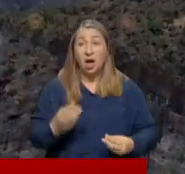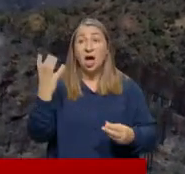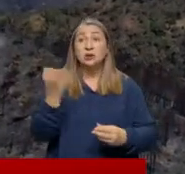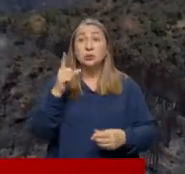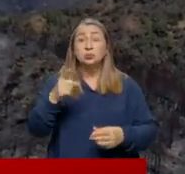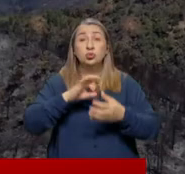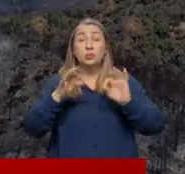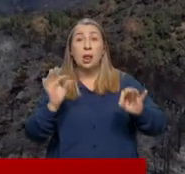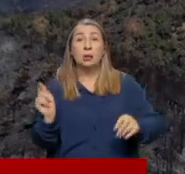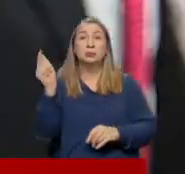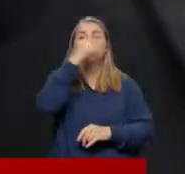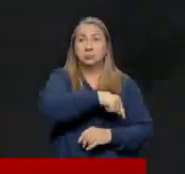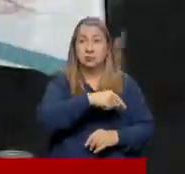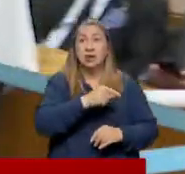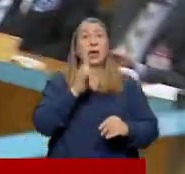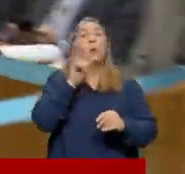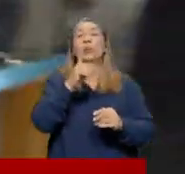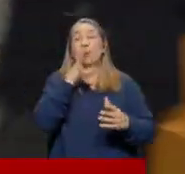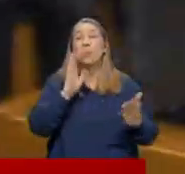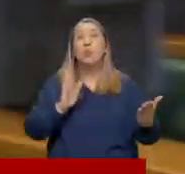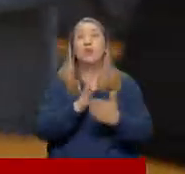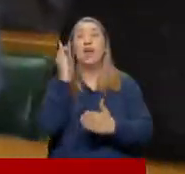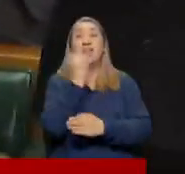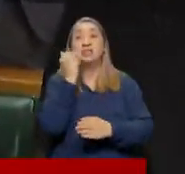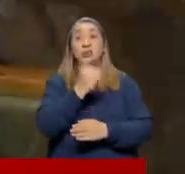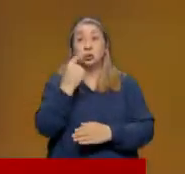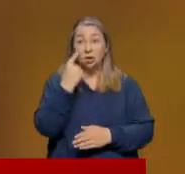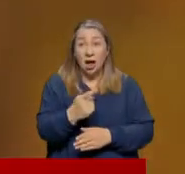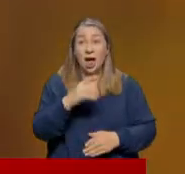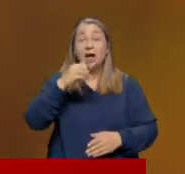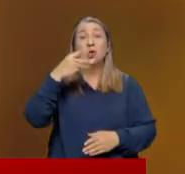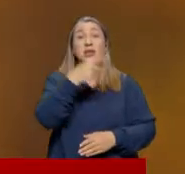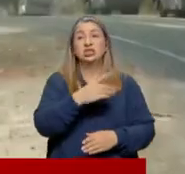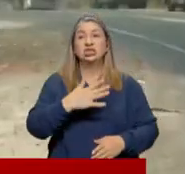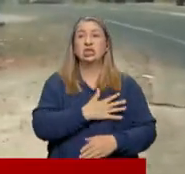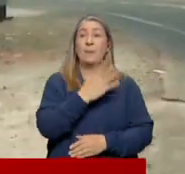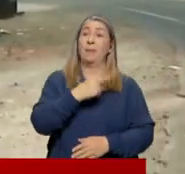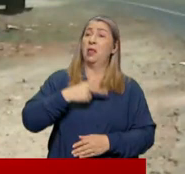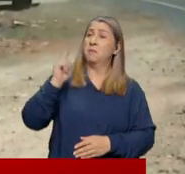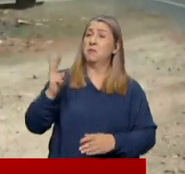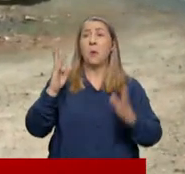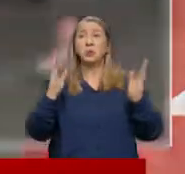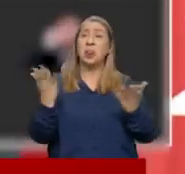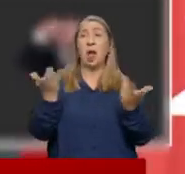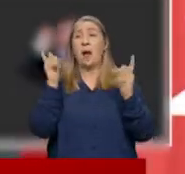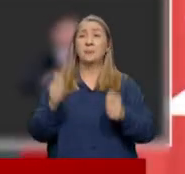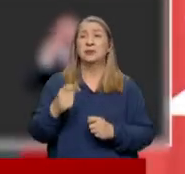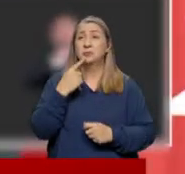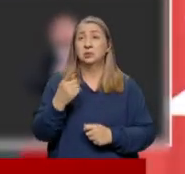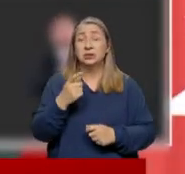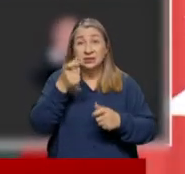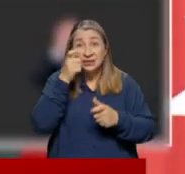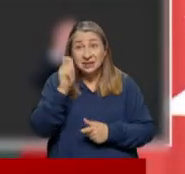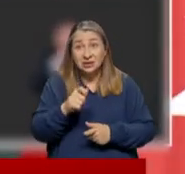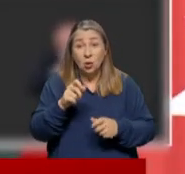Ankara'ya da bu sözlerle sıçradı fitil ise muhalefetin eleştirilerini üzerine Erdoğan'ın CHP'nin belediyelerine yaptı sorusu ateşle